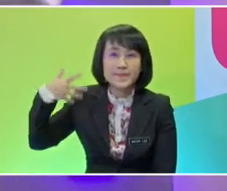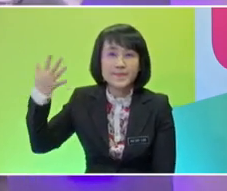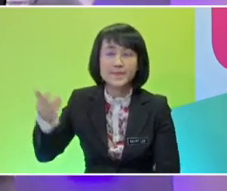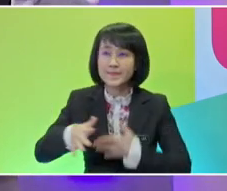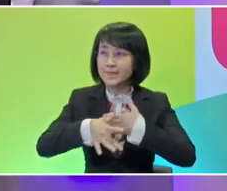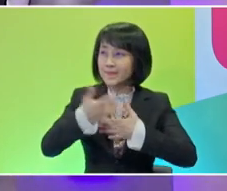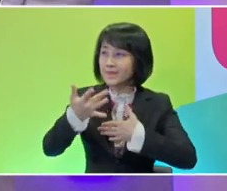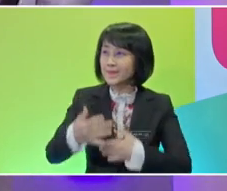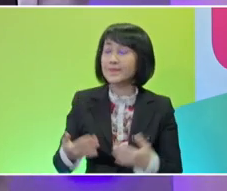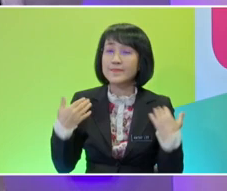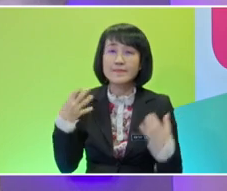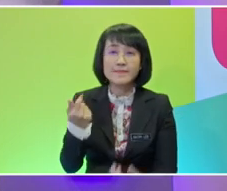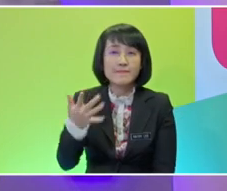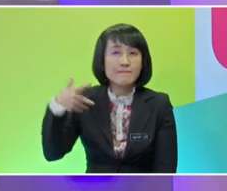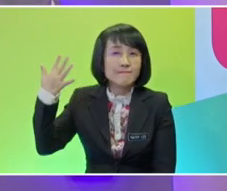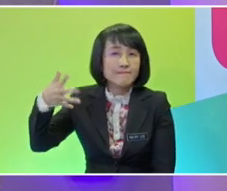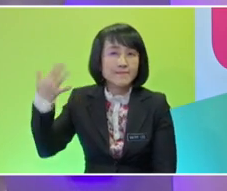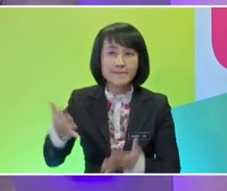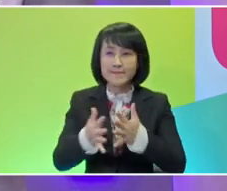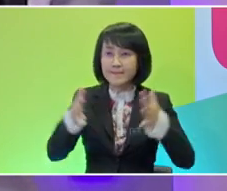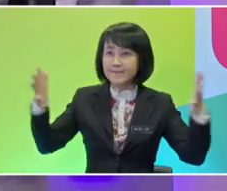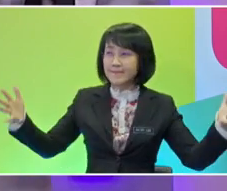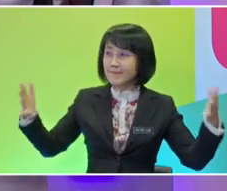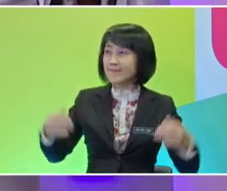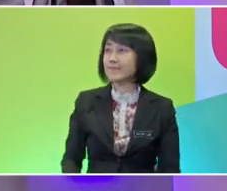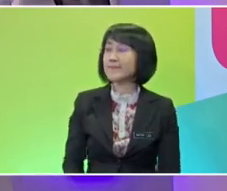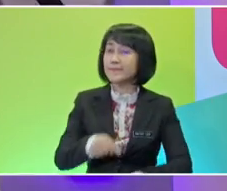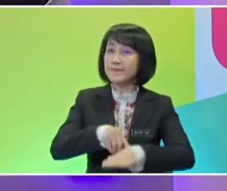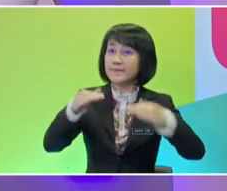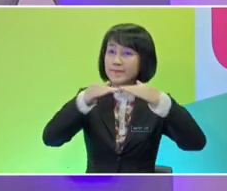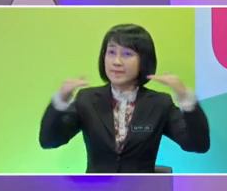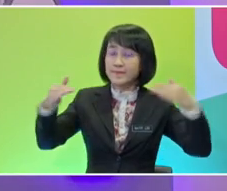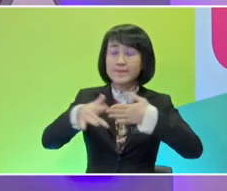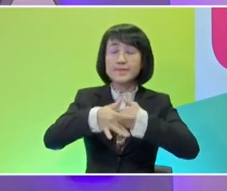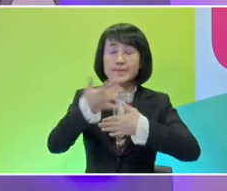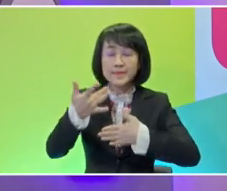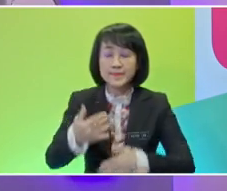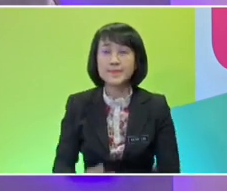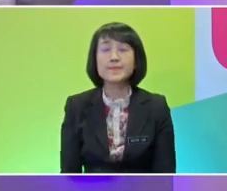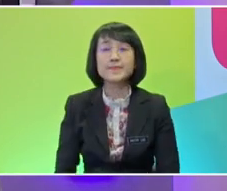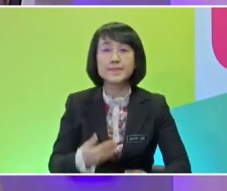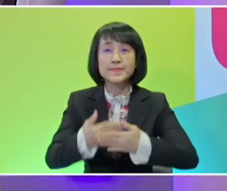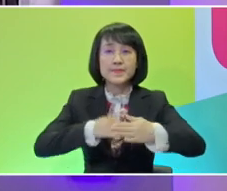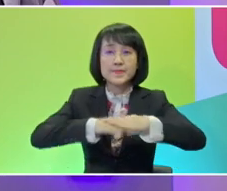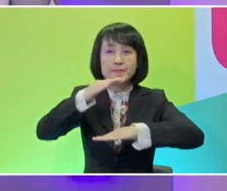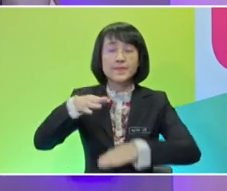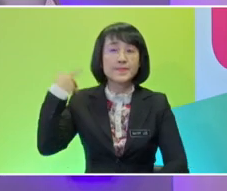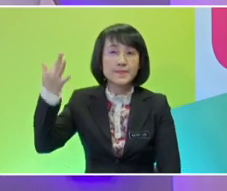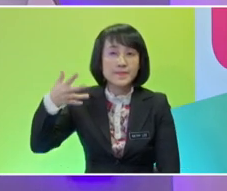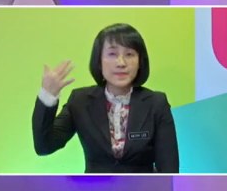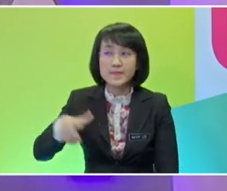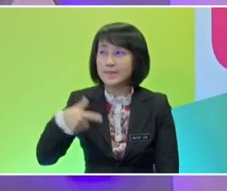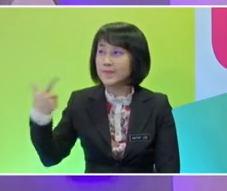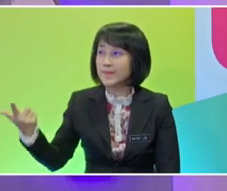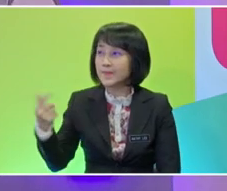ada beberapa keutama dunia yang besar di peringkat awal sebelum ke wujud dan tambah Dunia Lain dan adalah